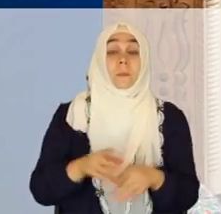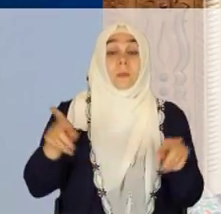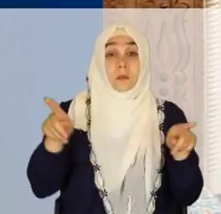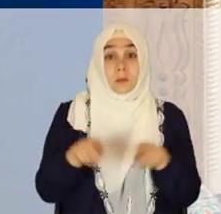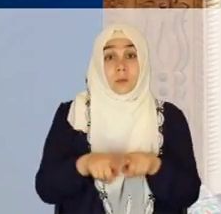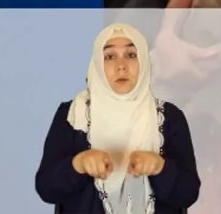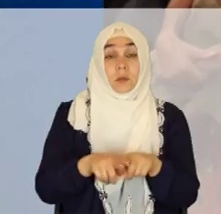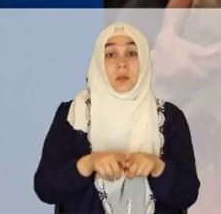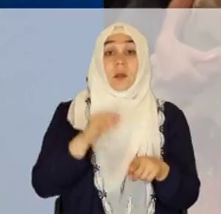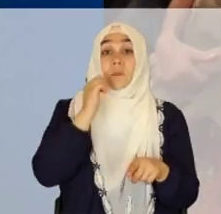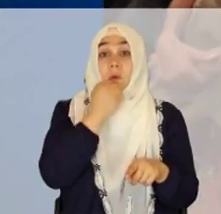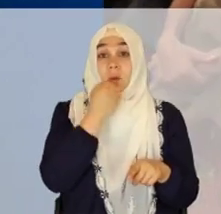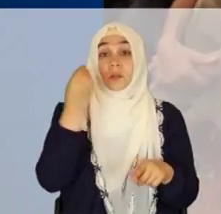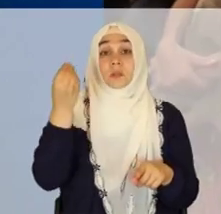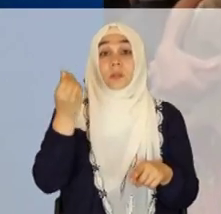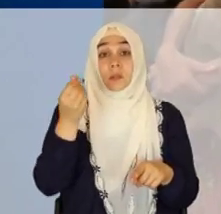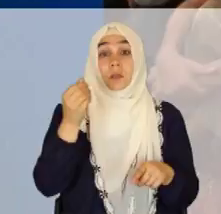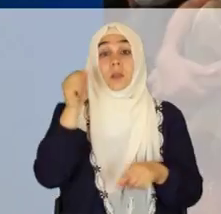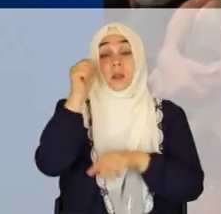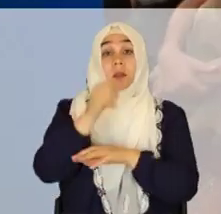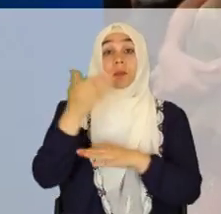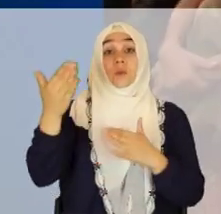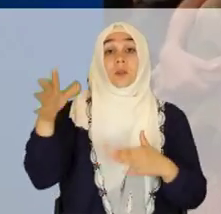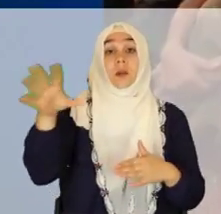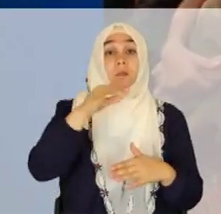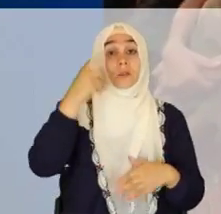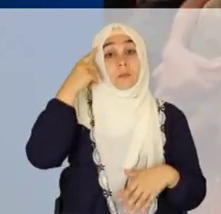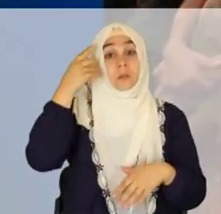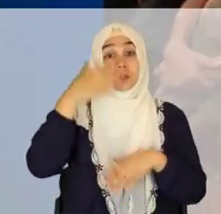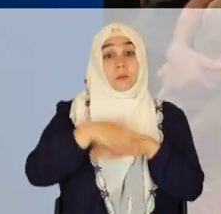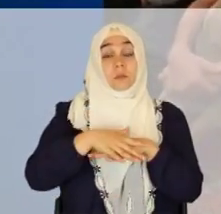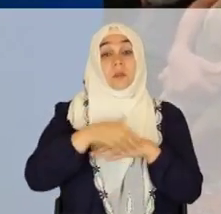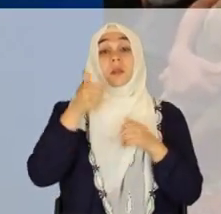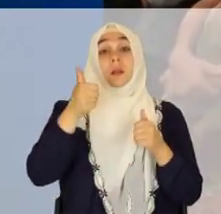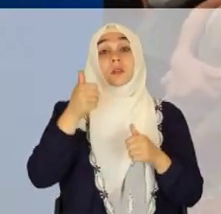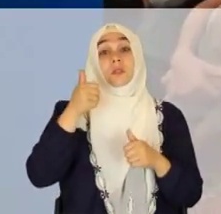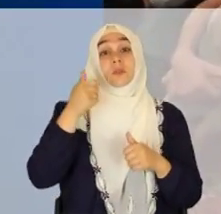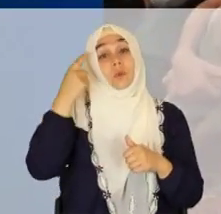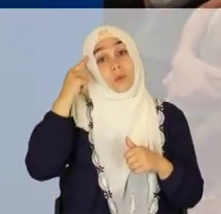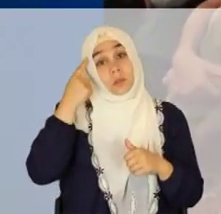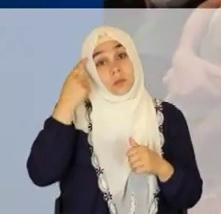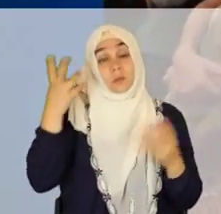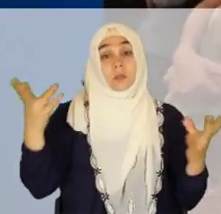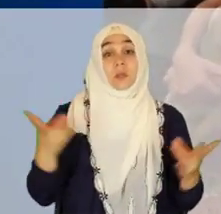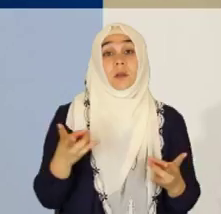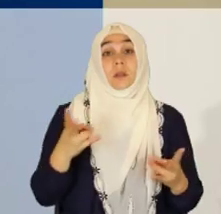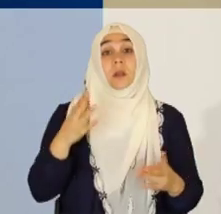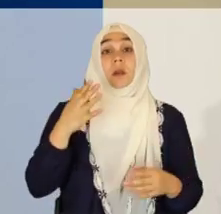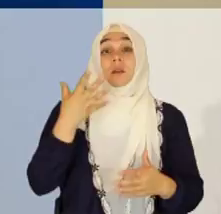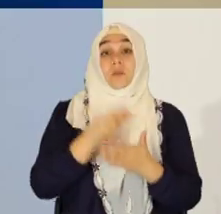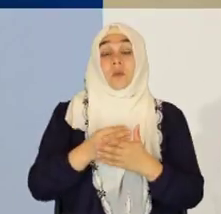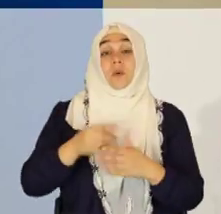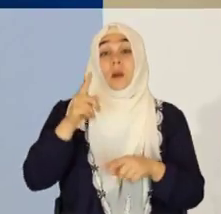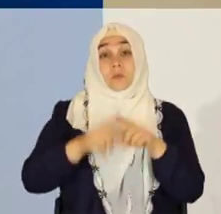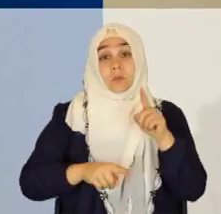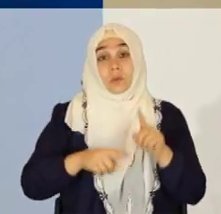Demak, moliya, moliyaviy ibodat ma'nosida biz shu narsalarni juda yaxshi o'ylashimiz kerak. Qarindosh urug'